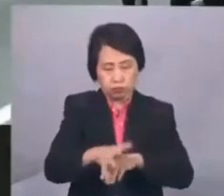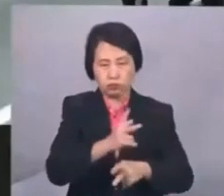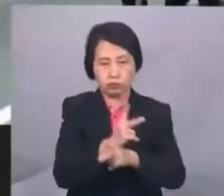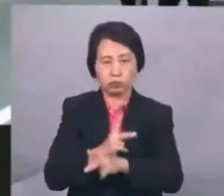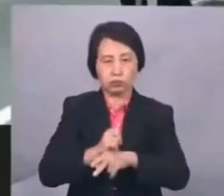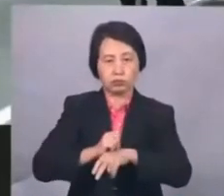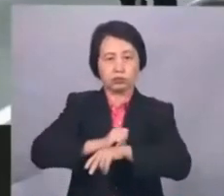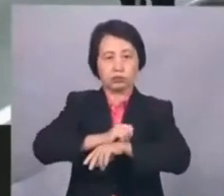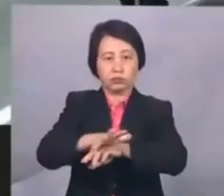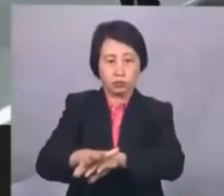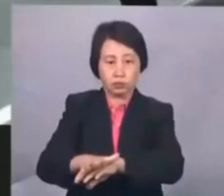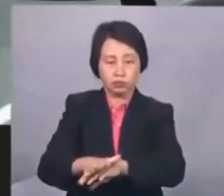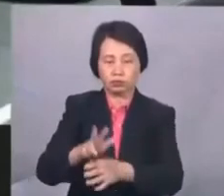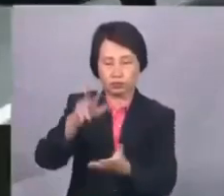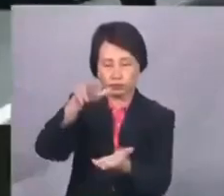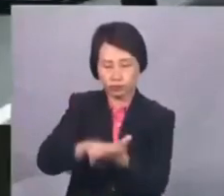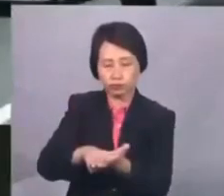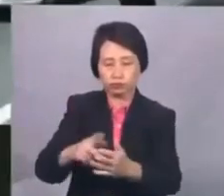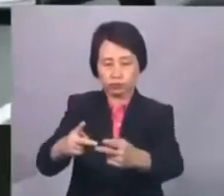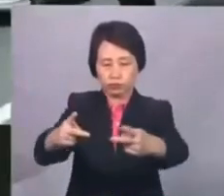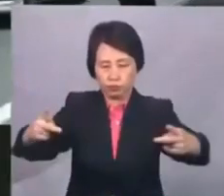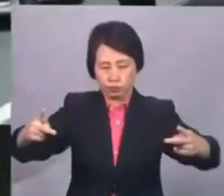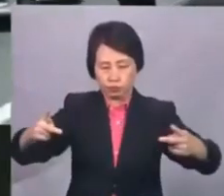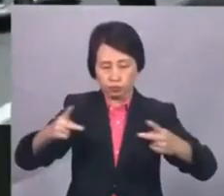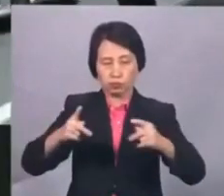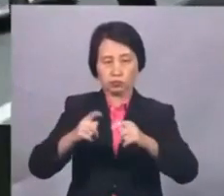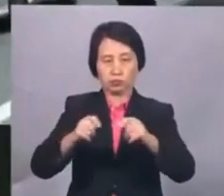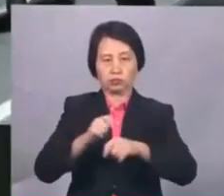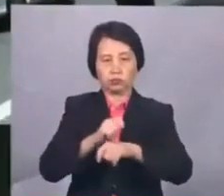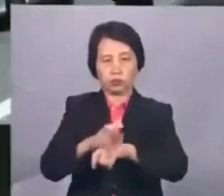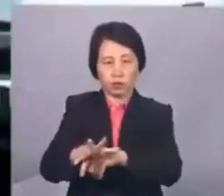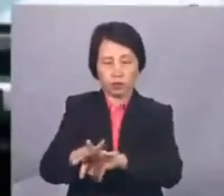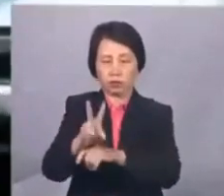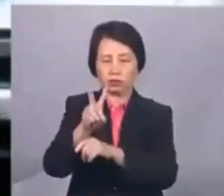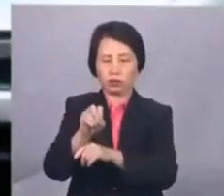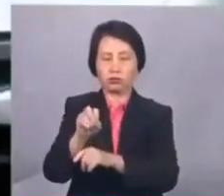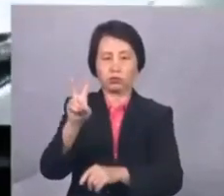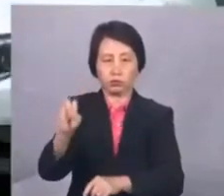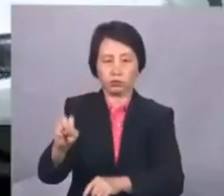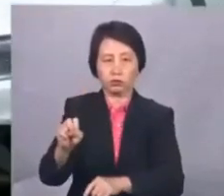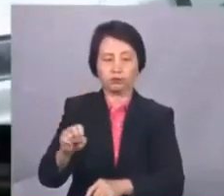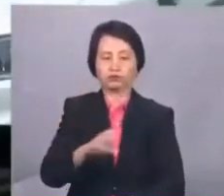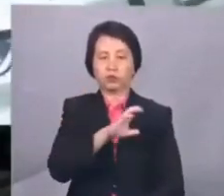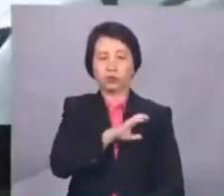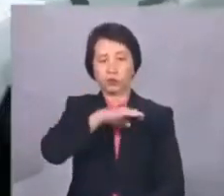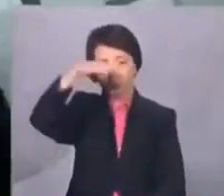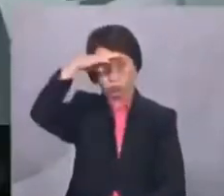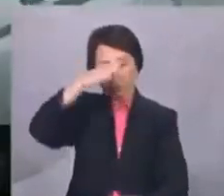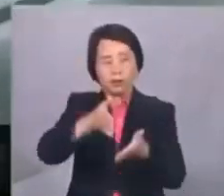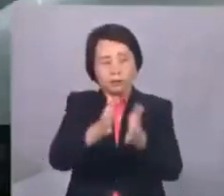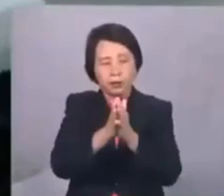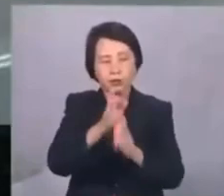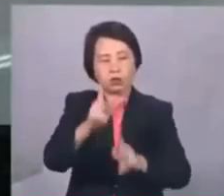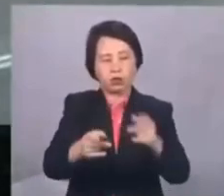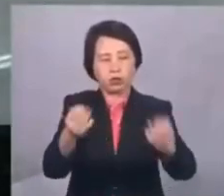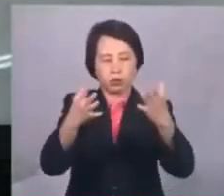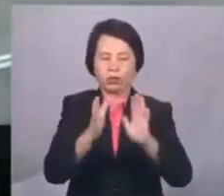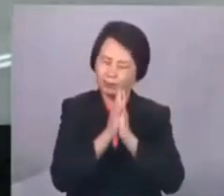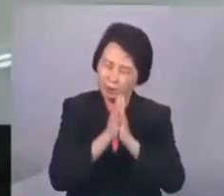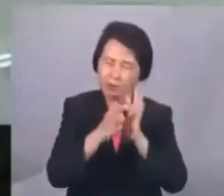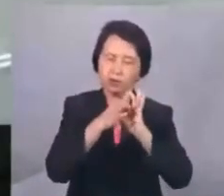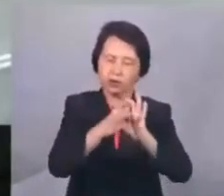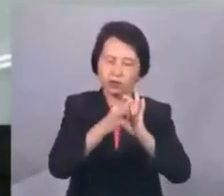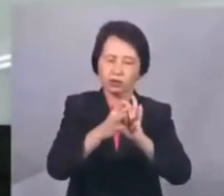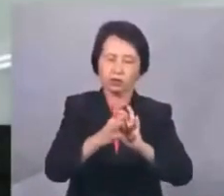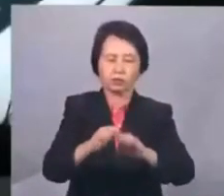penyakit bercek pengisi Horan kawasan tempat Pancong kitanya 2020 police Djoko meminta orang ramai memberi